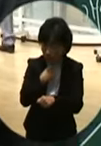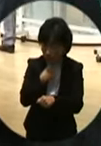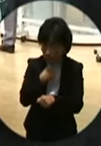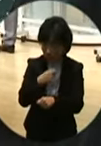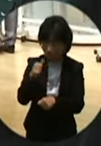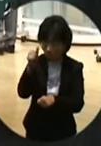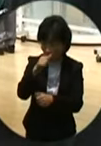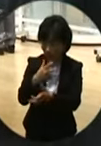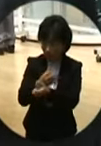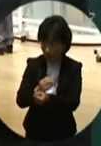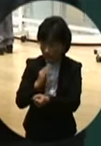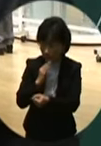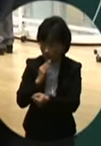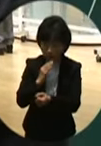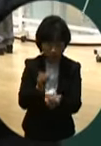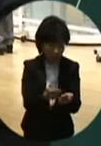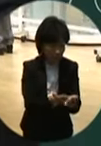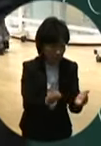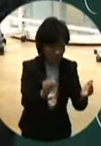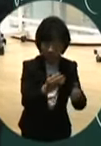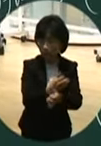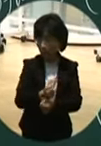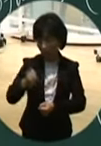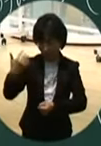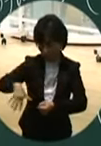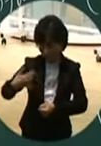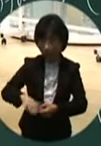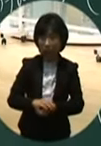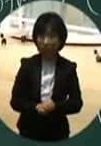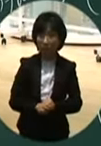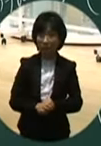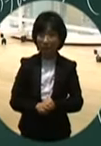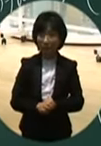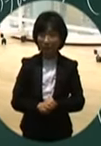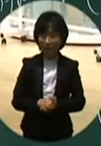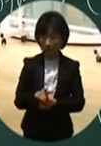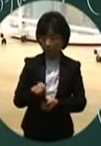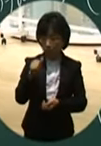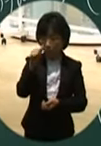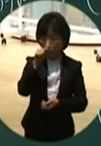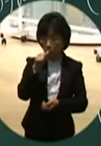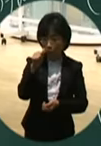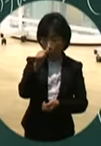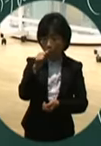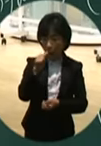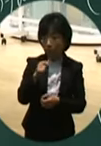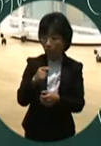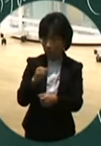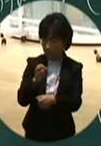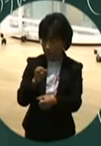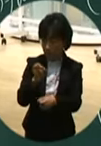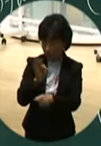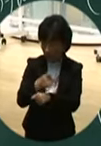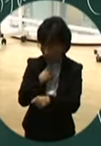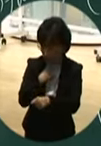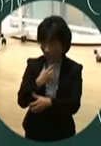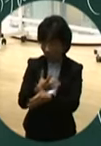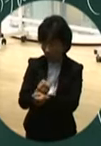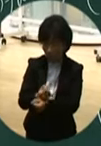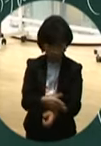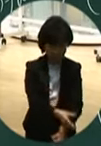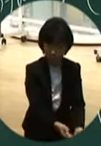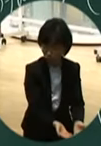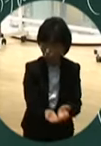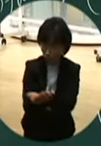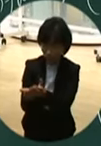bowl. I sold you the cat, not the bowl." 내가 당신도 고양이만 팔았지. 개 그릇은 안 팔았는데 왜 이까지 가지고 왔니? So he said, "I sold you the cat. I didn't sell you the bowl.